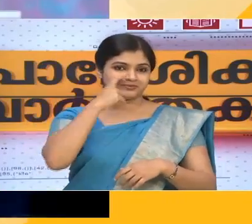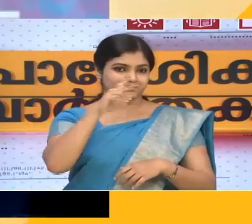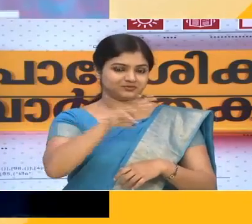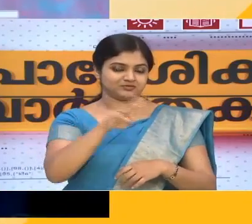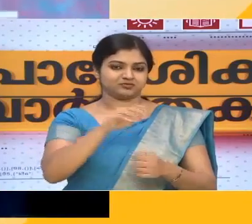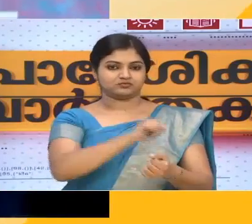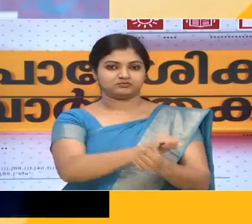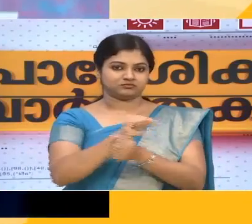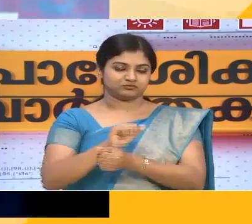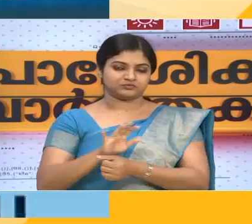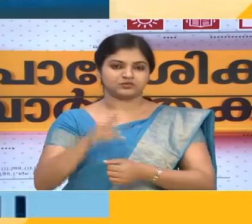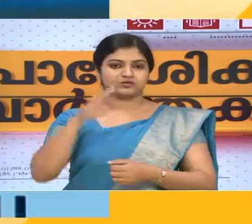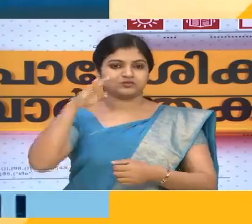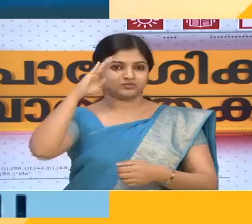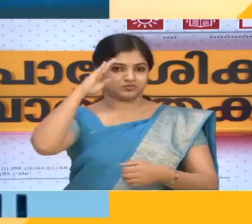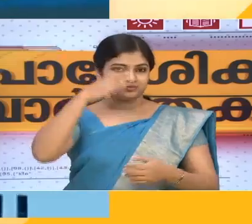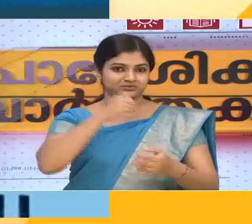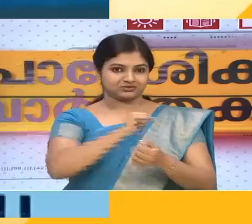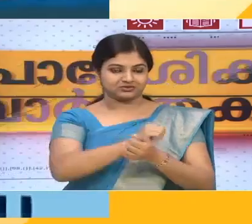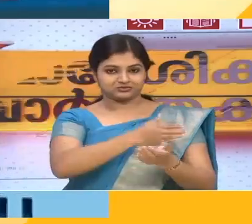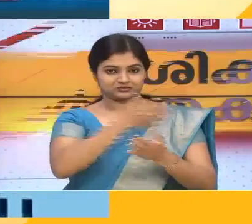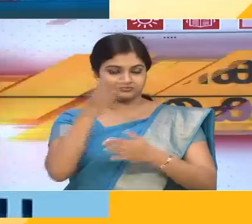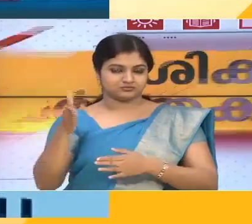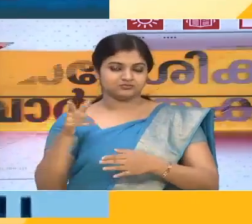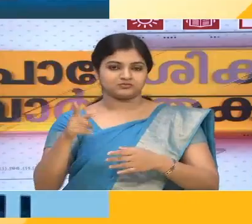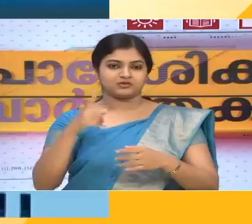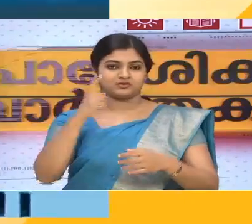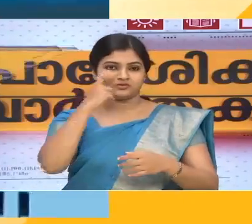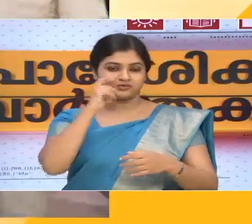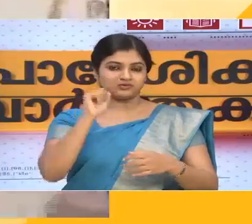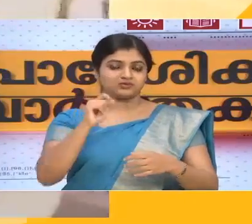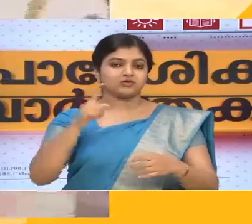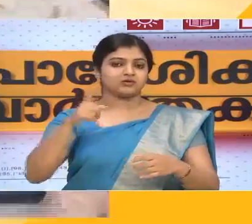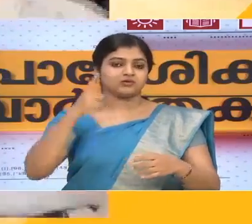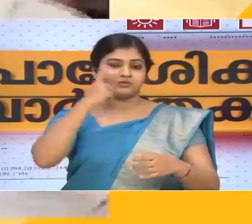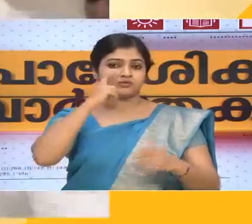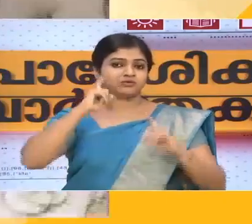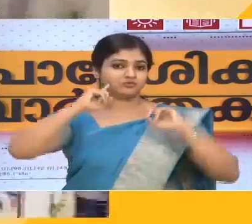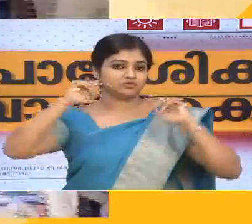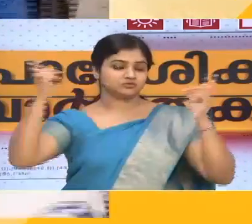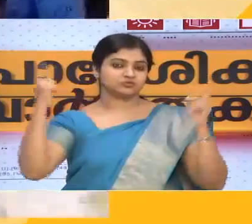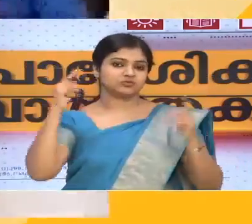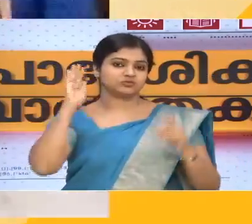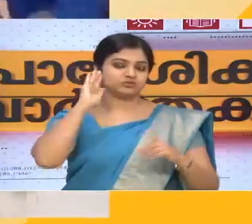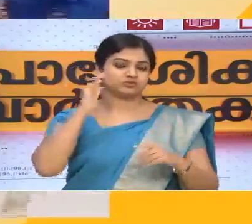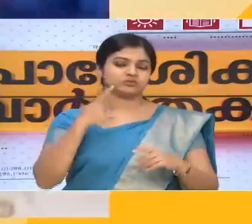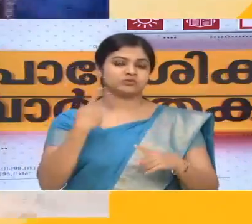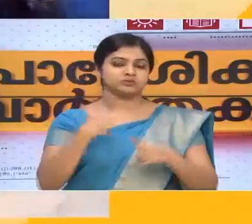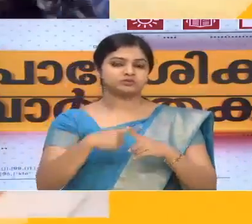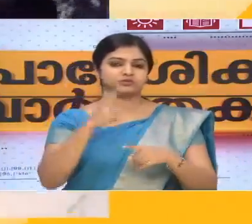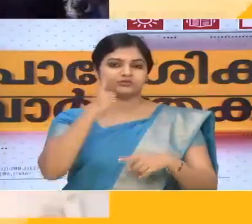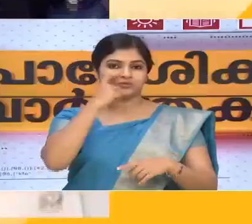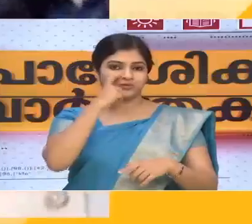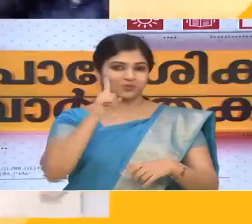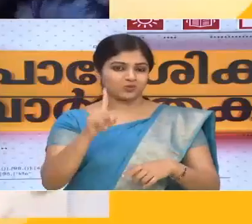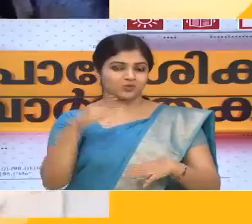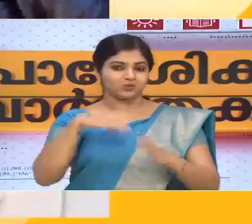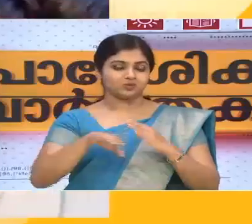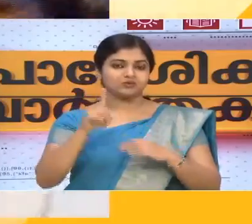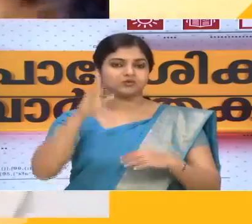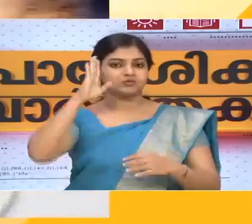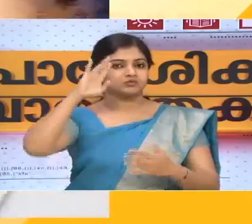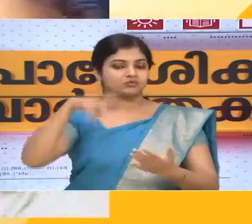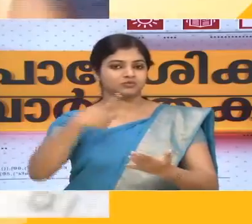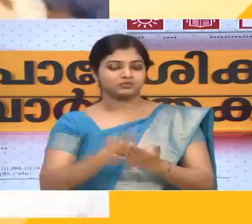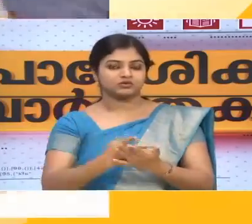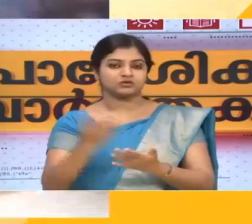കസ്റ്റഡിയിലെടുത്തു. യുവതികളെ സ്റ്റേഷനിലെത്തിച്ചതിനു ശേഷം പോലീസ് സ്റ്റേഷനിൽ നിന്നും യുവതികളുടെ ഉച്ചത്തിലുള്ള നിലവിളി കേൾക്കുകയും മിനിറ്റുകൾക്കുള്ളിൽ യുവതികളിൽ ഒരാളെ ബോധം നശിച്ച